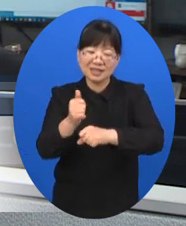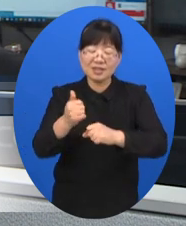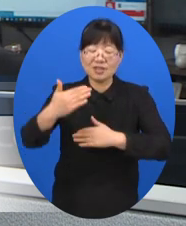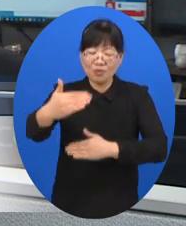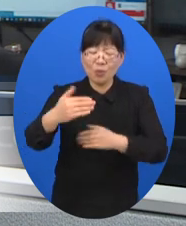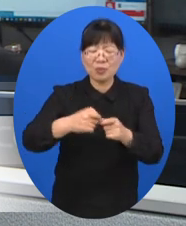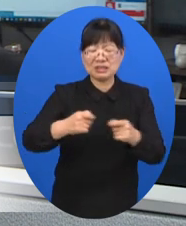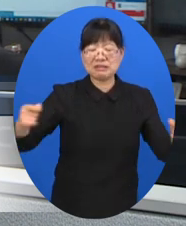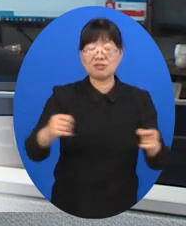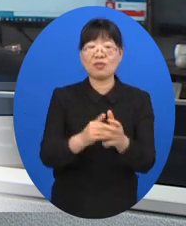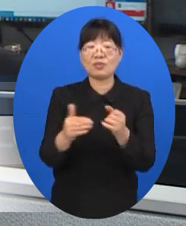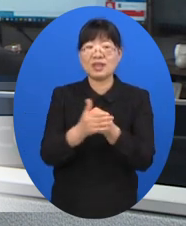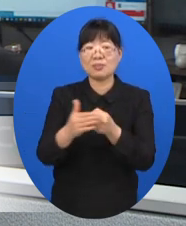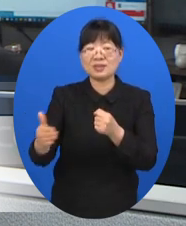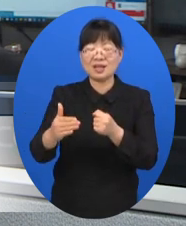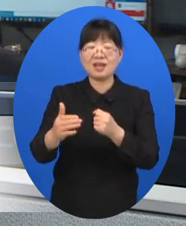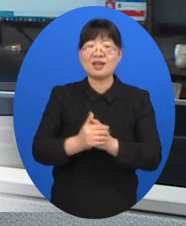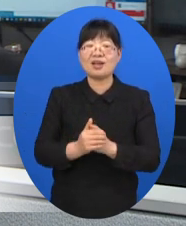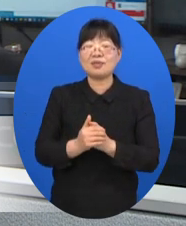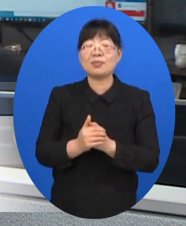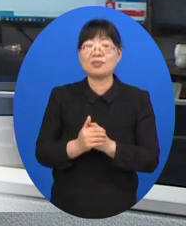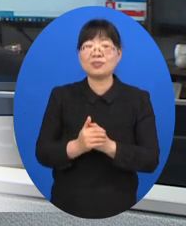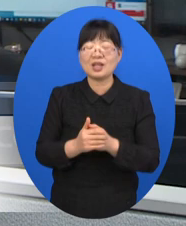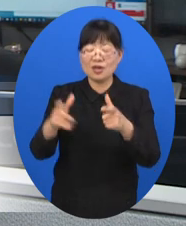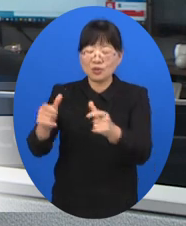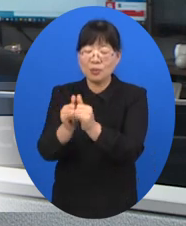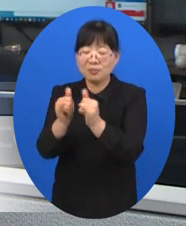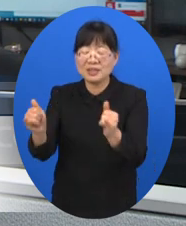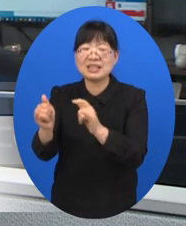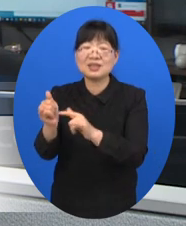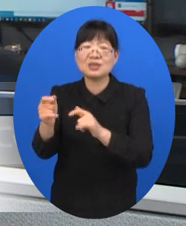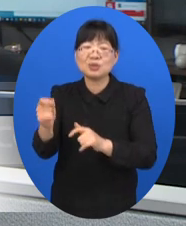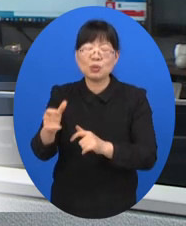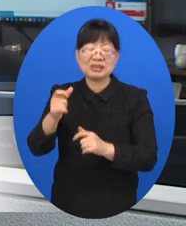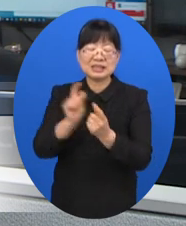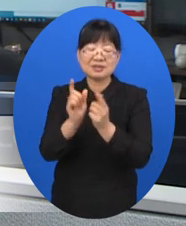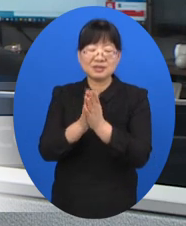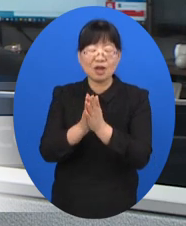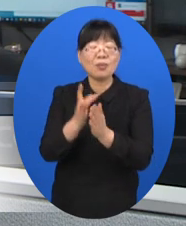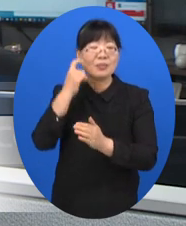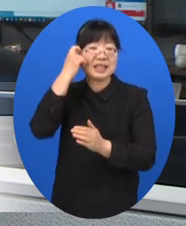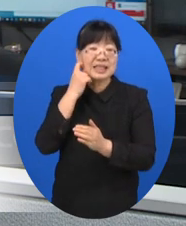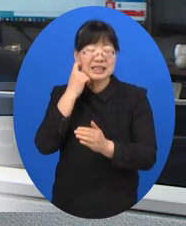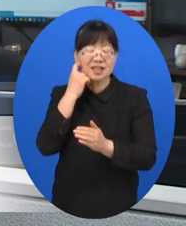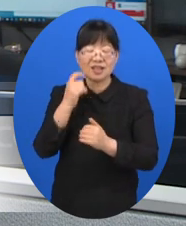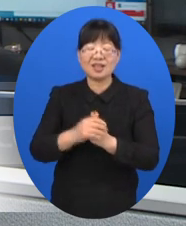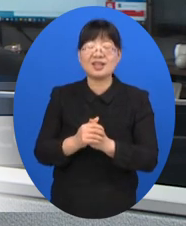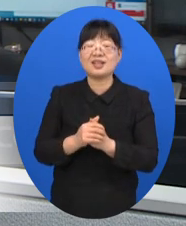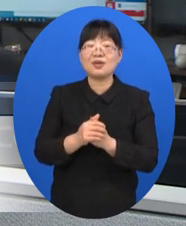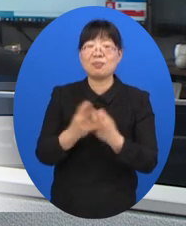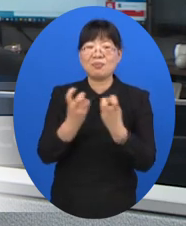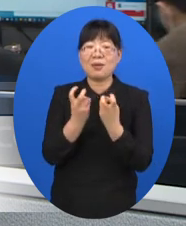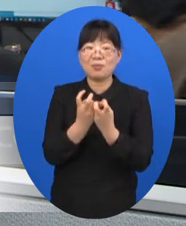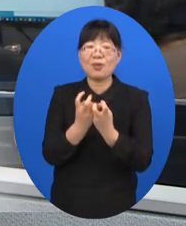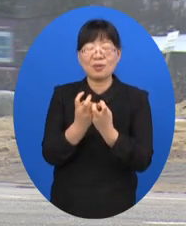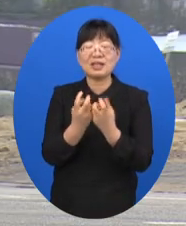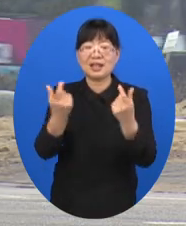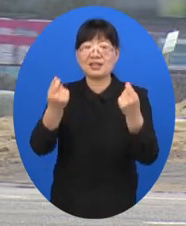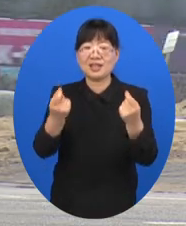이렇게 길다 보니까 소통으로만 하면 도민들이 이제 좀 체감하실 수 있지 않을까라고 생각을 해서 진행하게